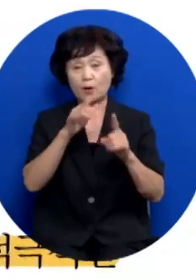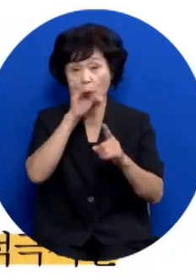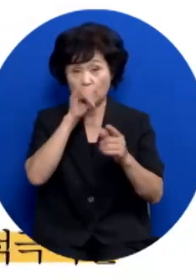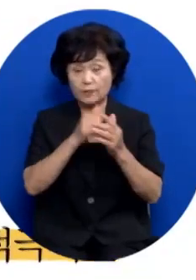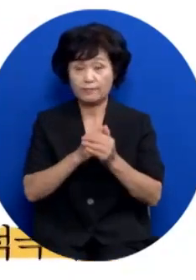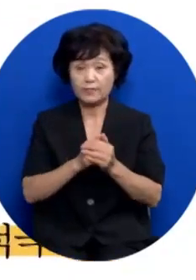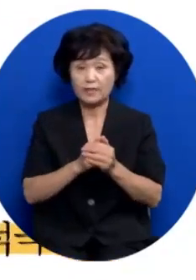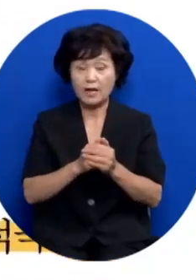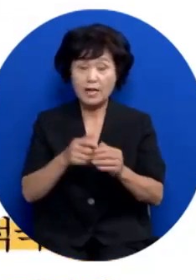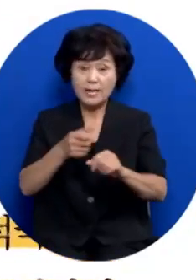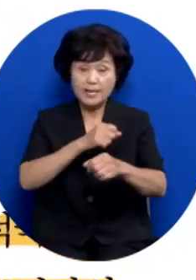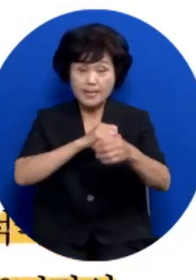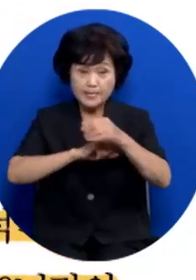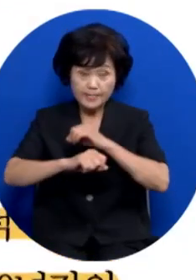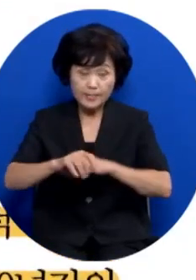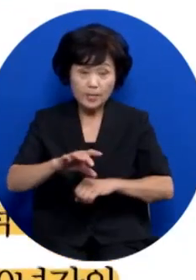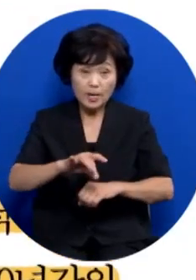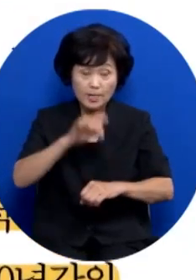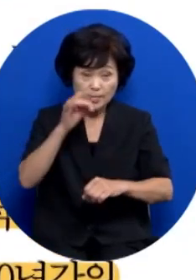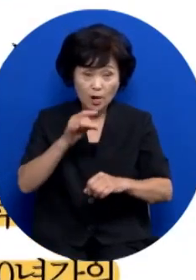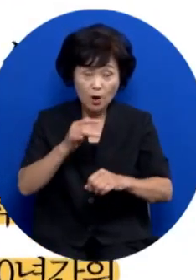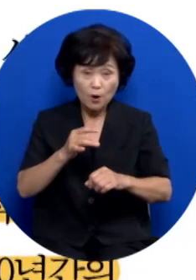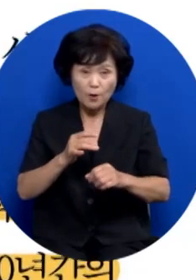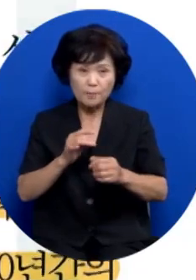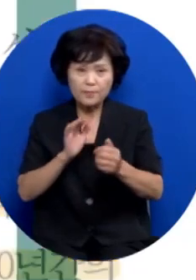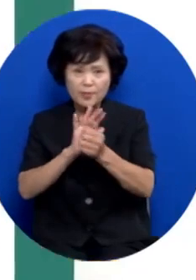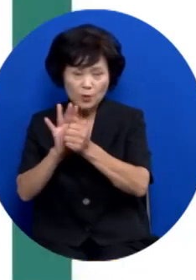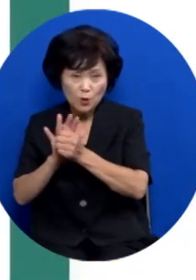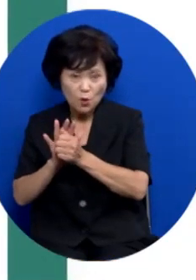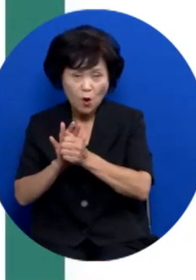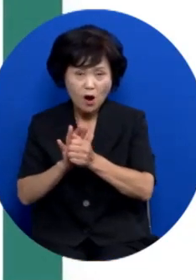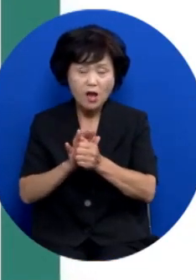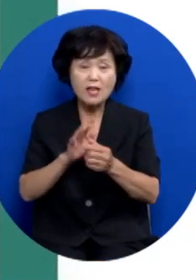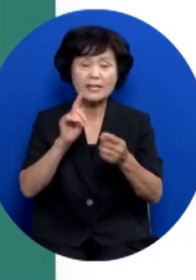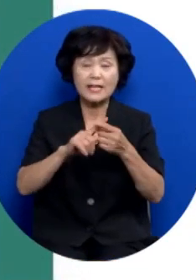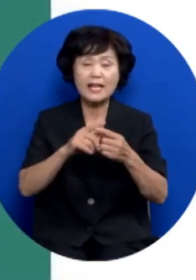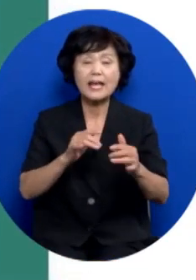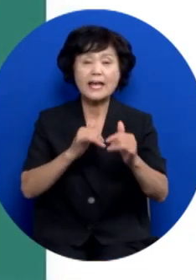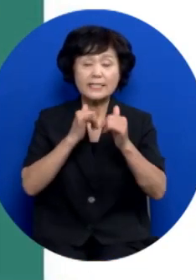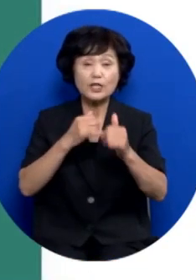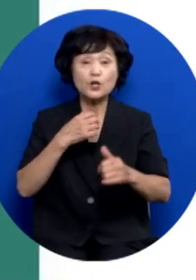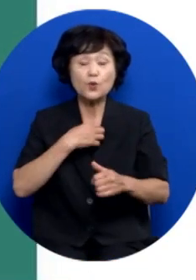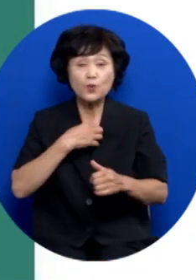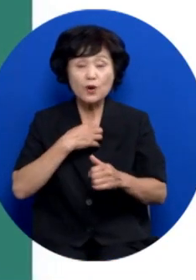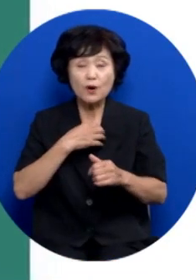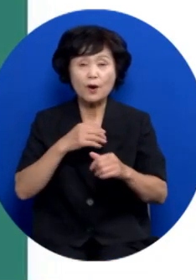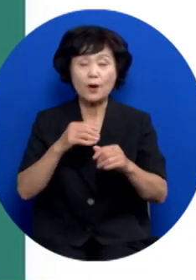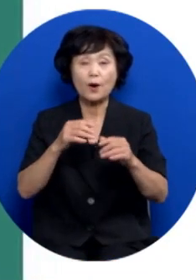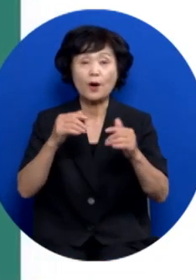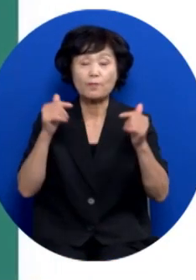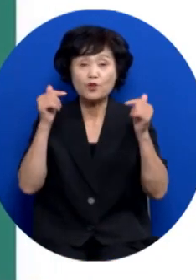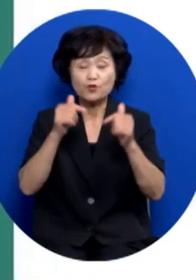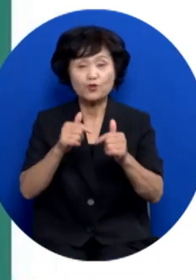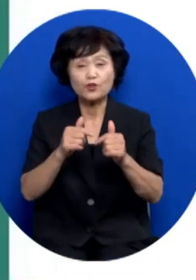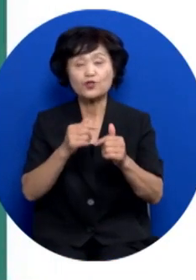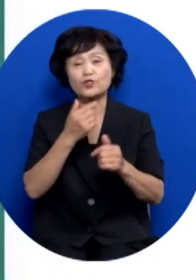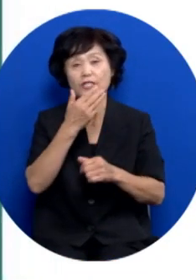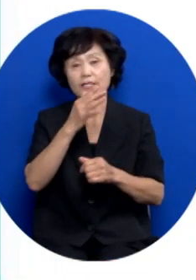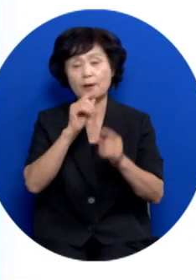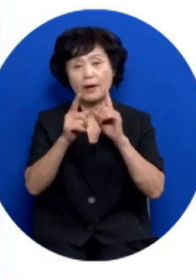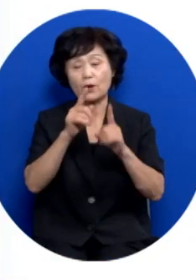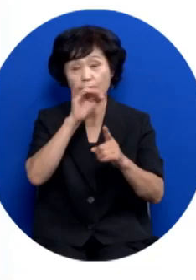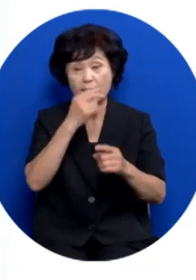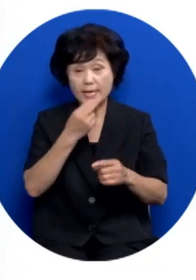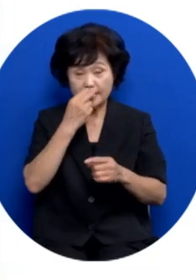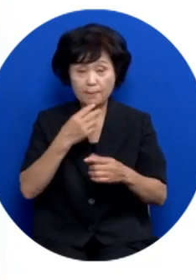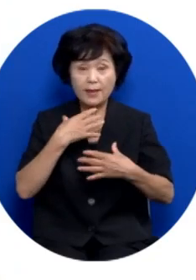응급실에서의 적극적인 초기 개입과 서비스 제공이 자살비 현 감소의 효과적이라는 것을 확인했다며 사업 성과를 토대로 생명